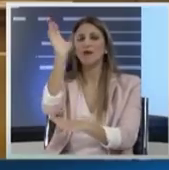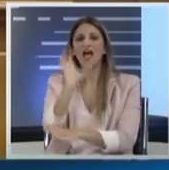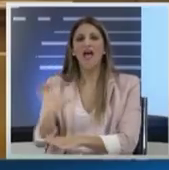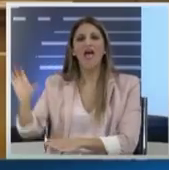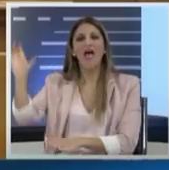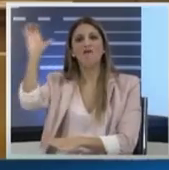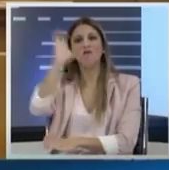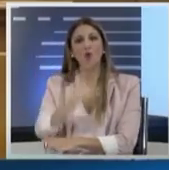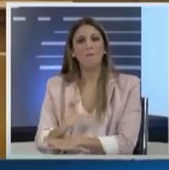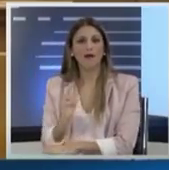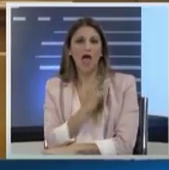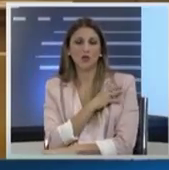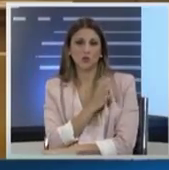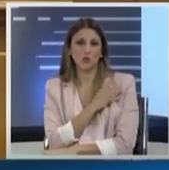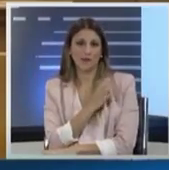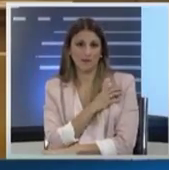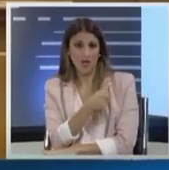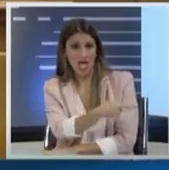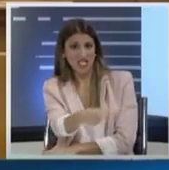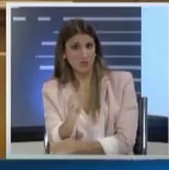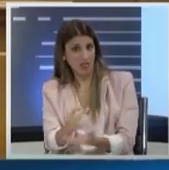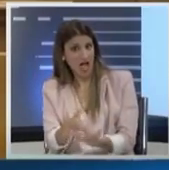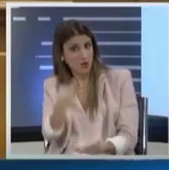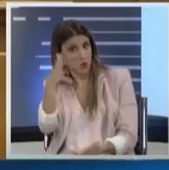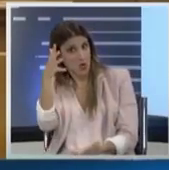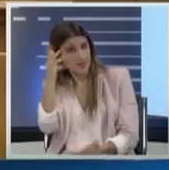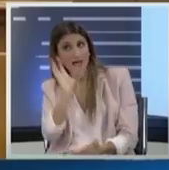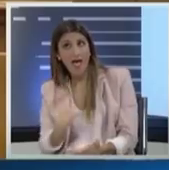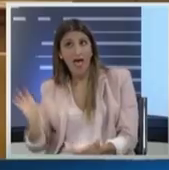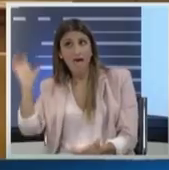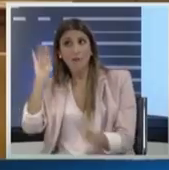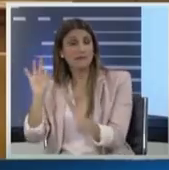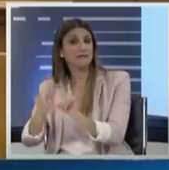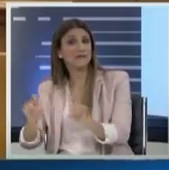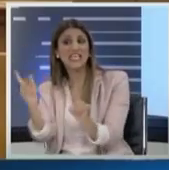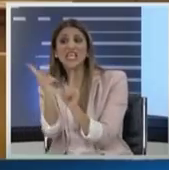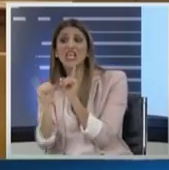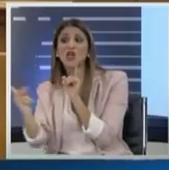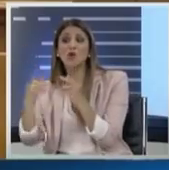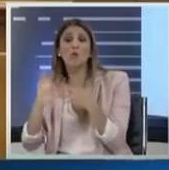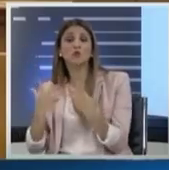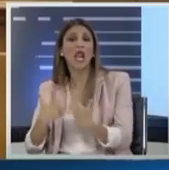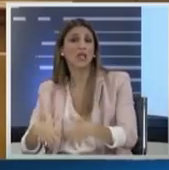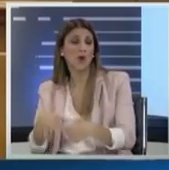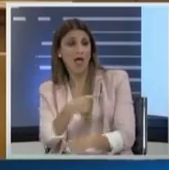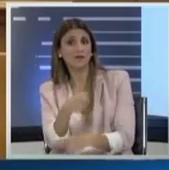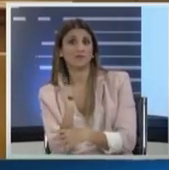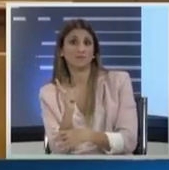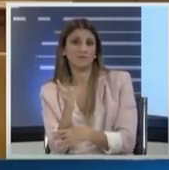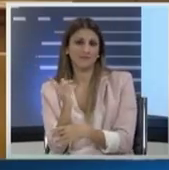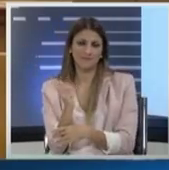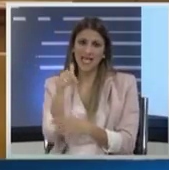τους κριτές της νομοφροσύνης της ευρωπαϊκής κανονικότητας και τους επιβάλλατε την τάξη. Και σήμερα